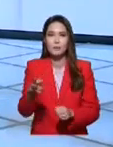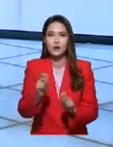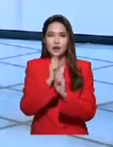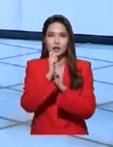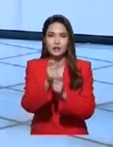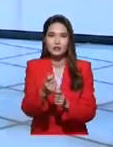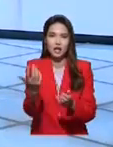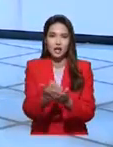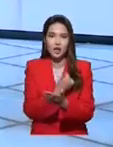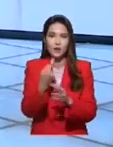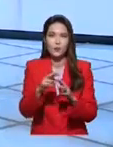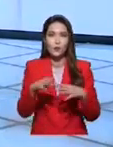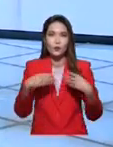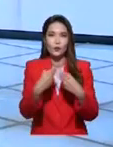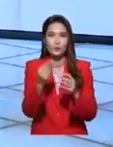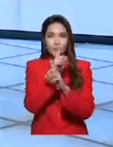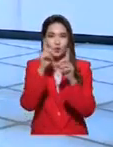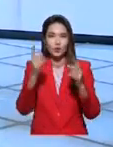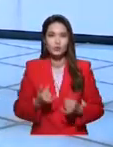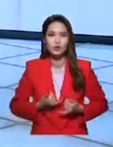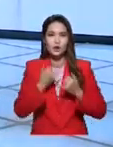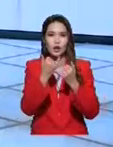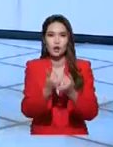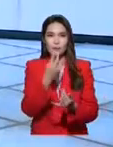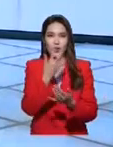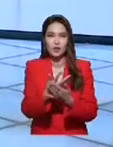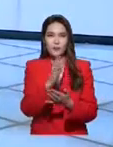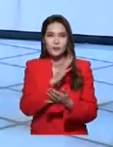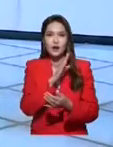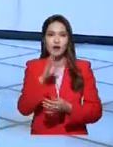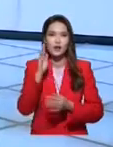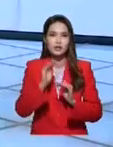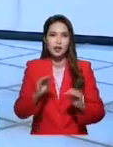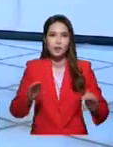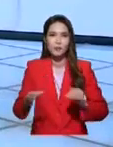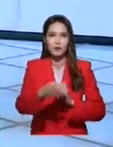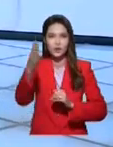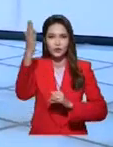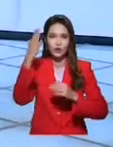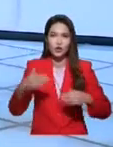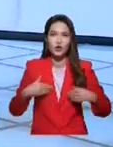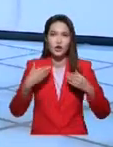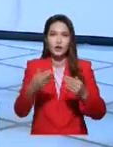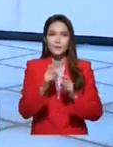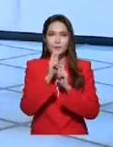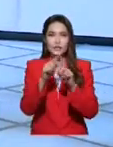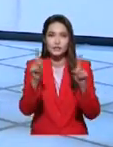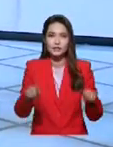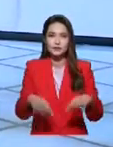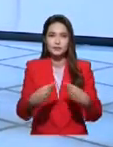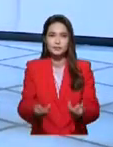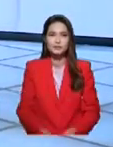ие болды. Олардың отбасыларына ерекше құрмет көрсетіліп жатыр. Ана мен баланы облыс әкімдері құттықтап, сыйлық сертификаттарын